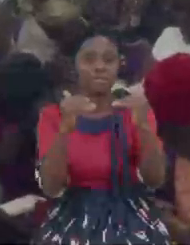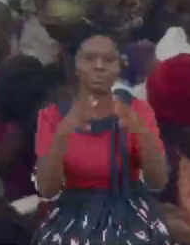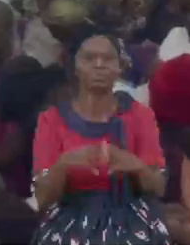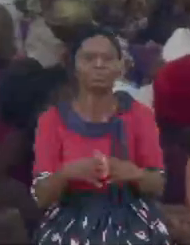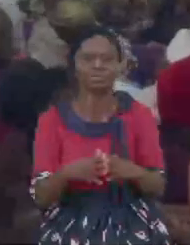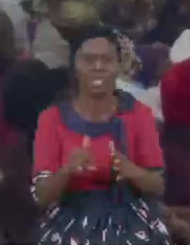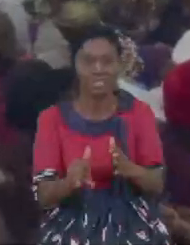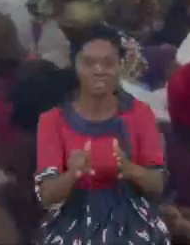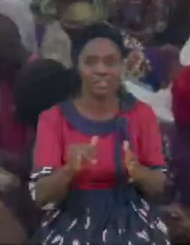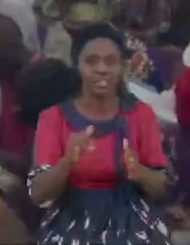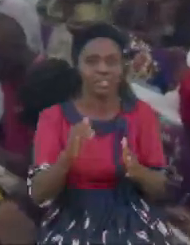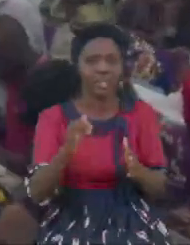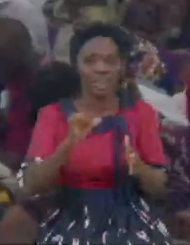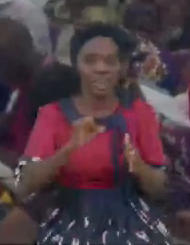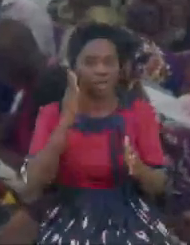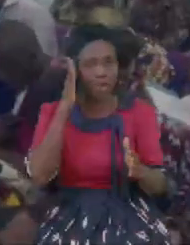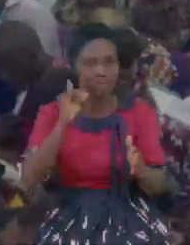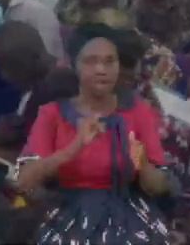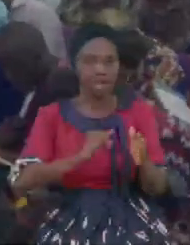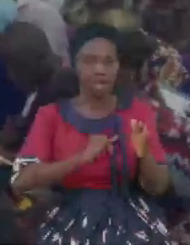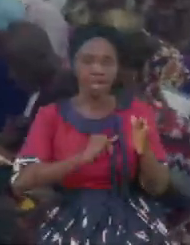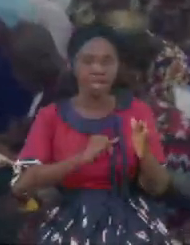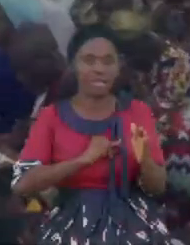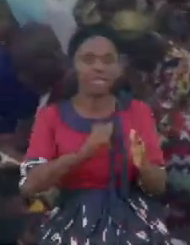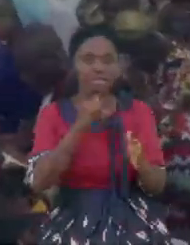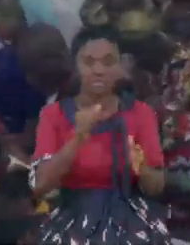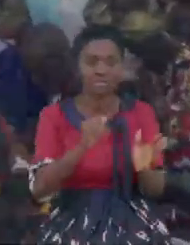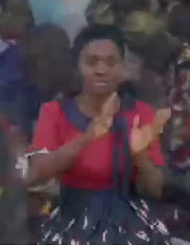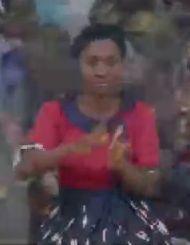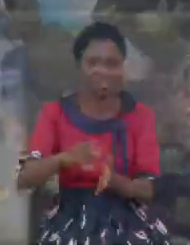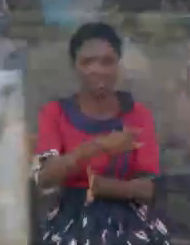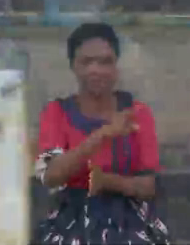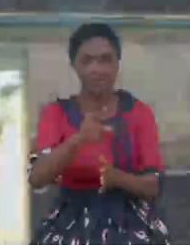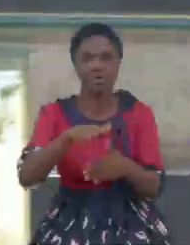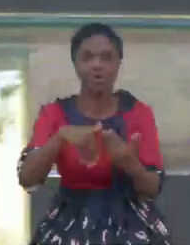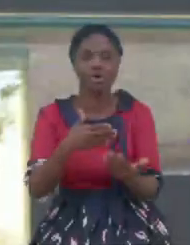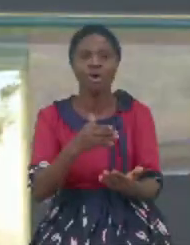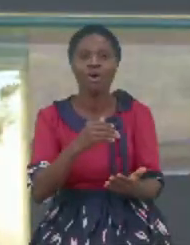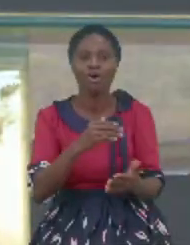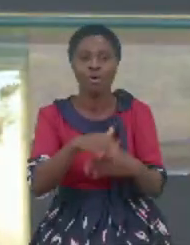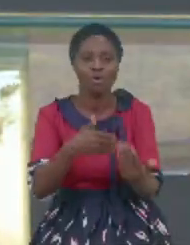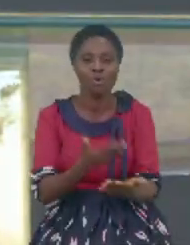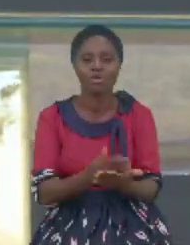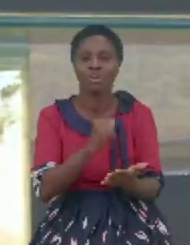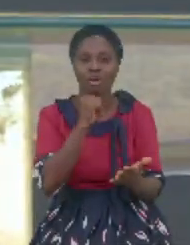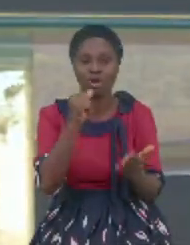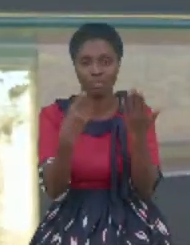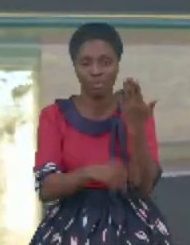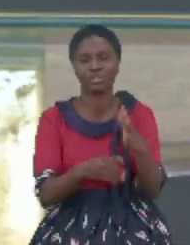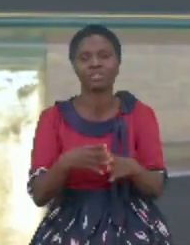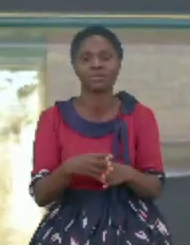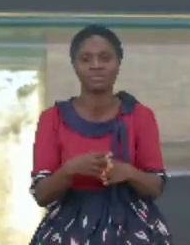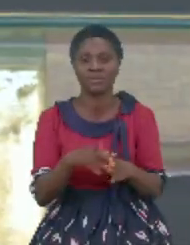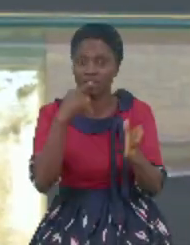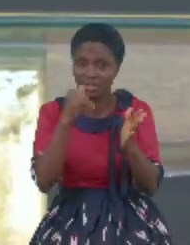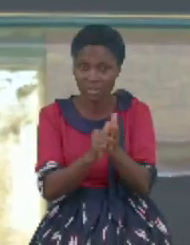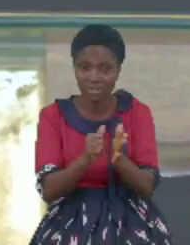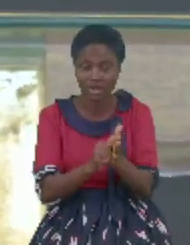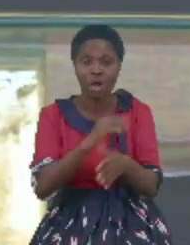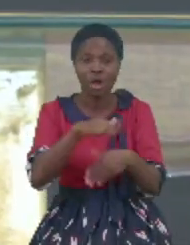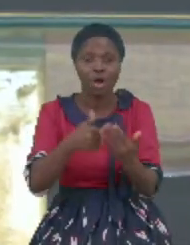Dieu le parlait à cause du mal qu'ils avaient fait. Le Seigneur dit, oui, je vous ai châtié soit en 10 ans. Ça suffit. Toutes les